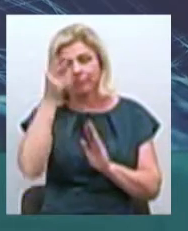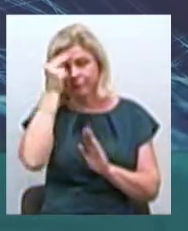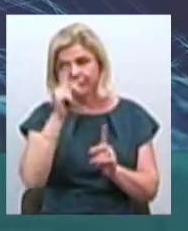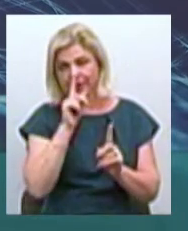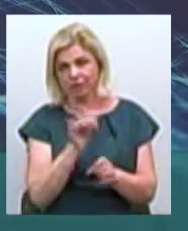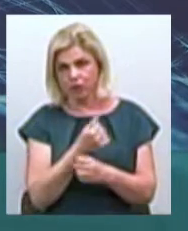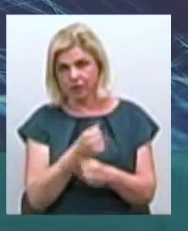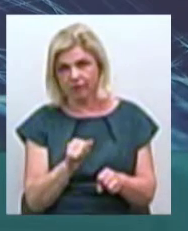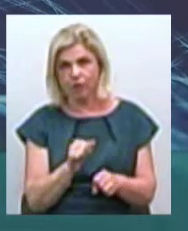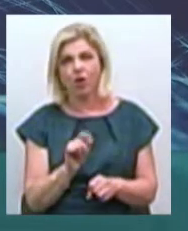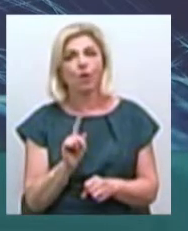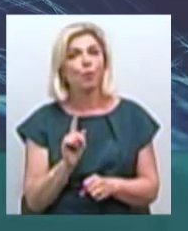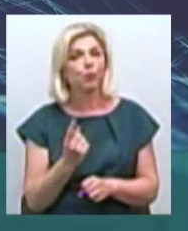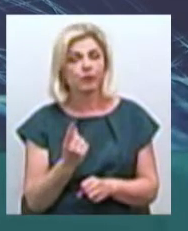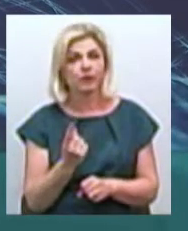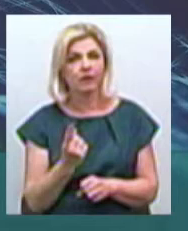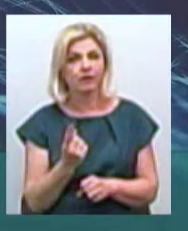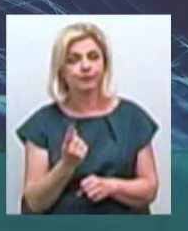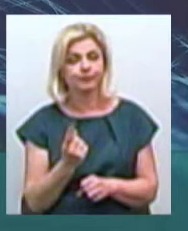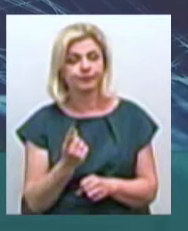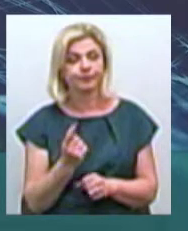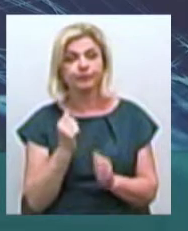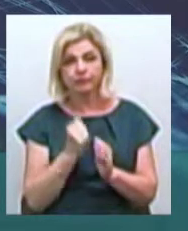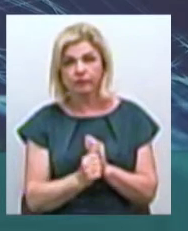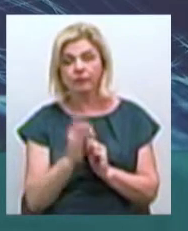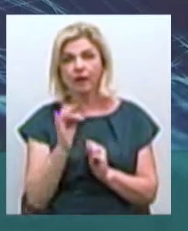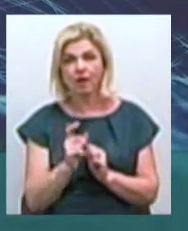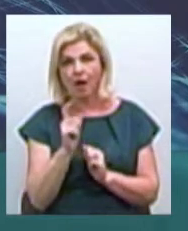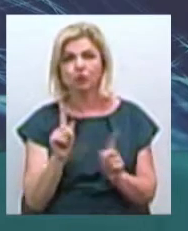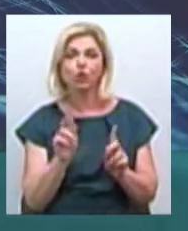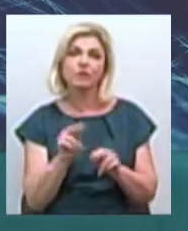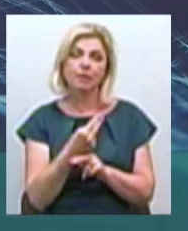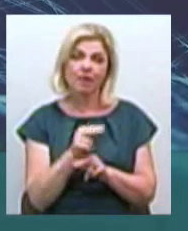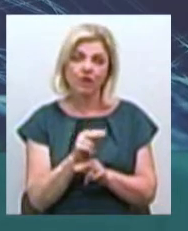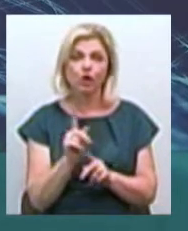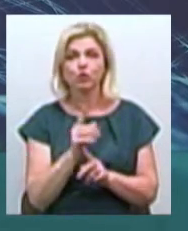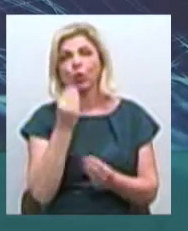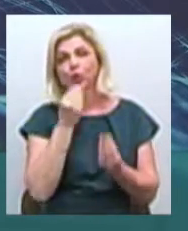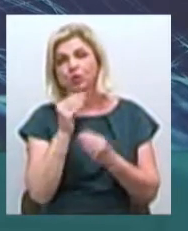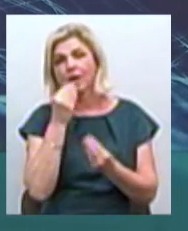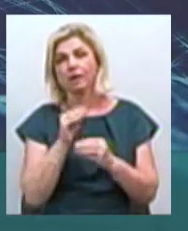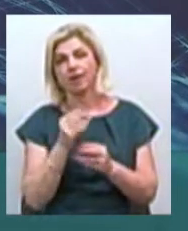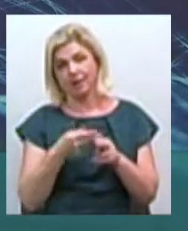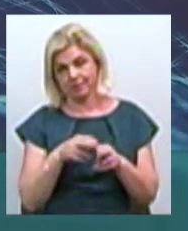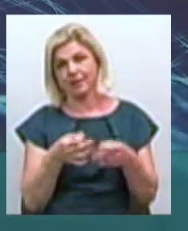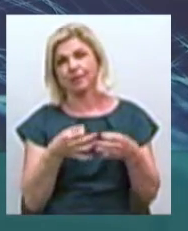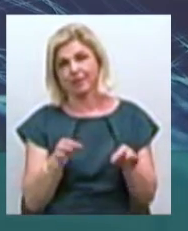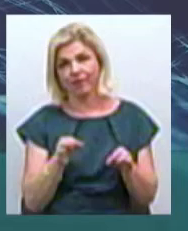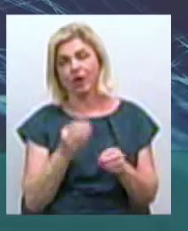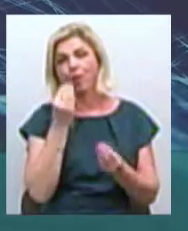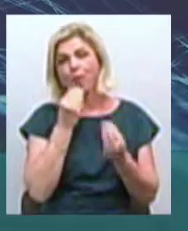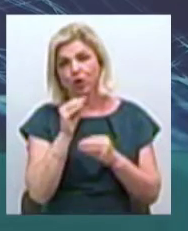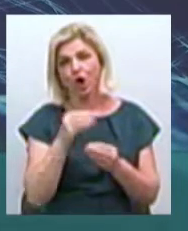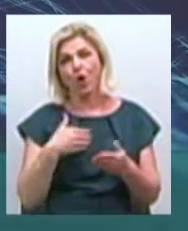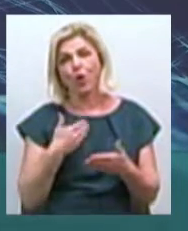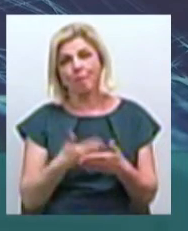да? Оскільки ми кожного разу щось виправляємо, щось вдосконалюємо, і це дозволяє покращувати громадський